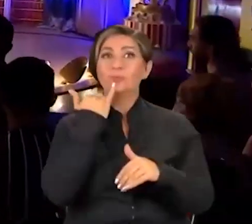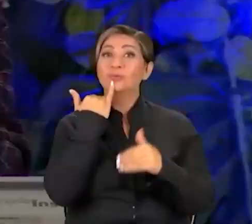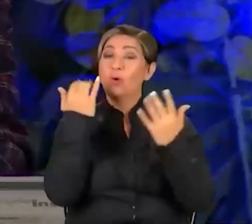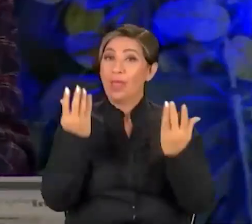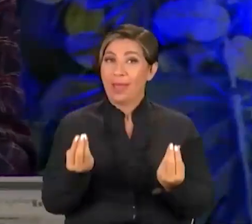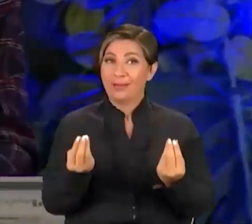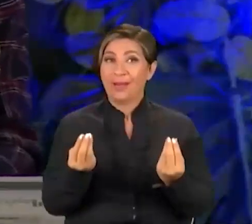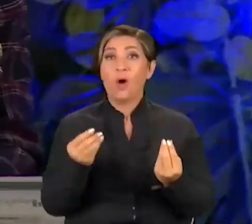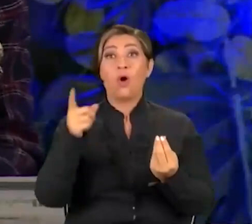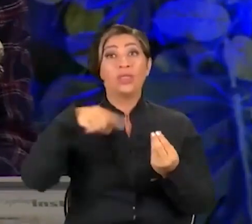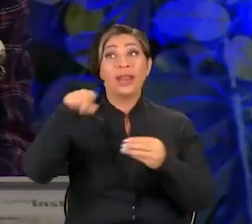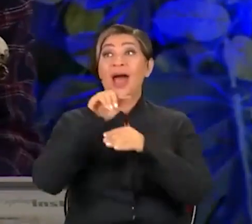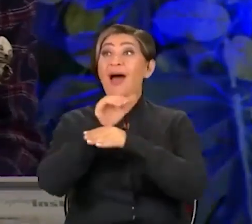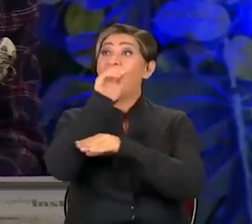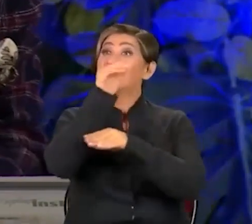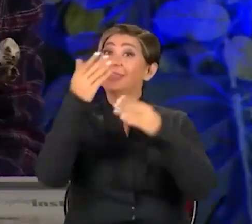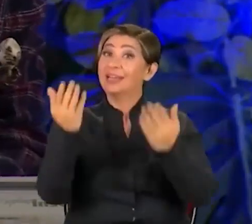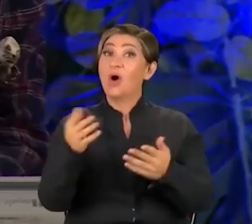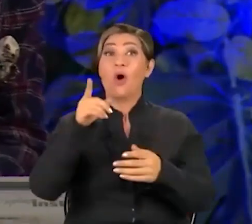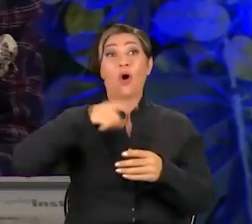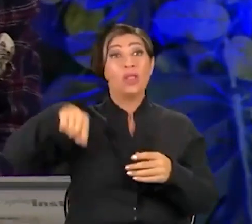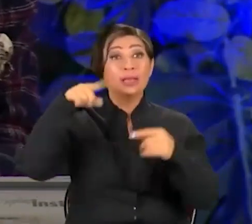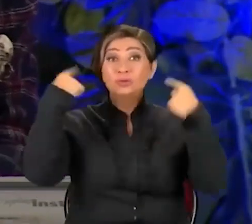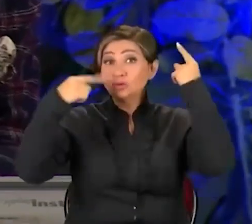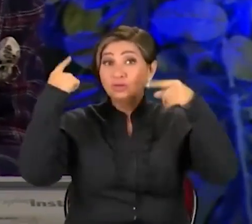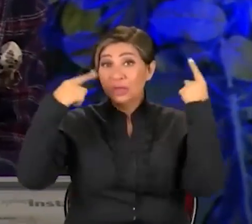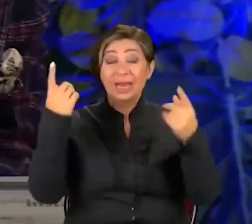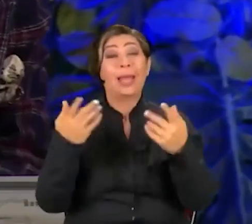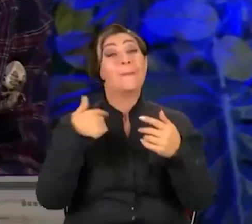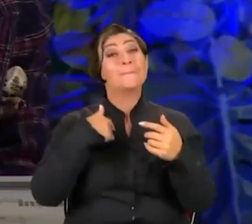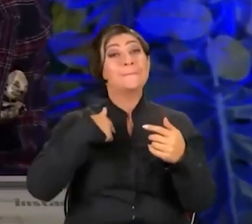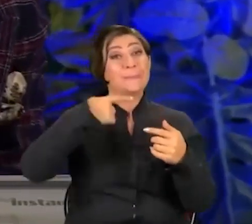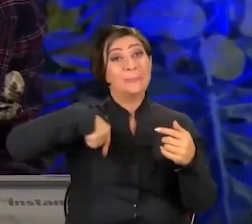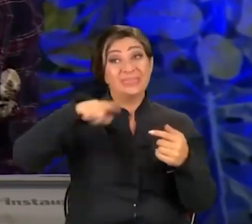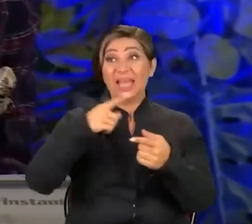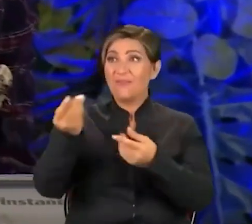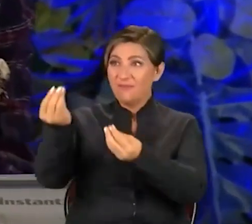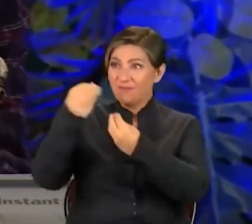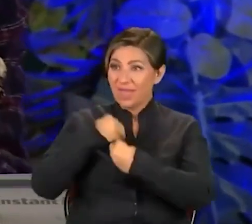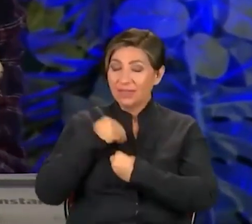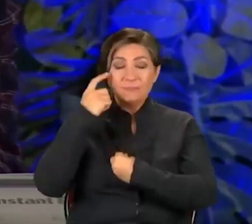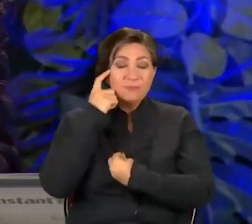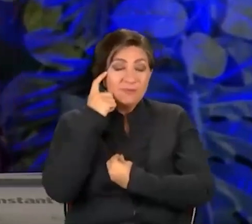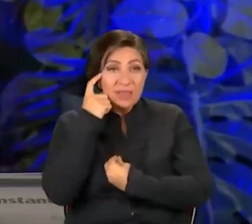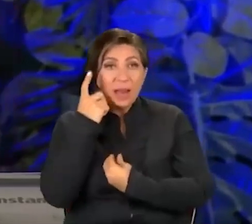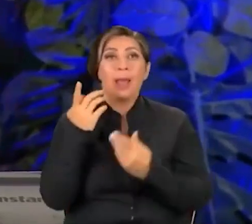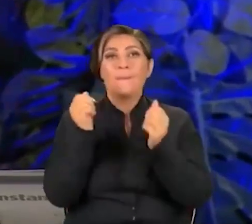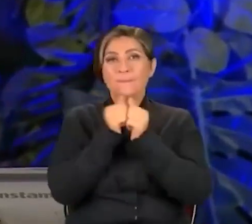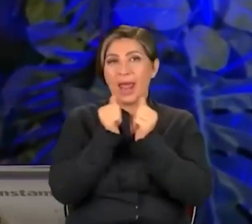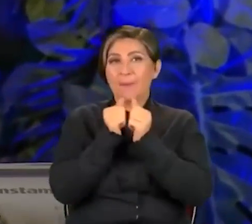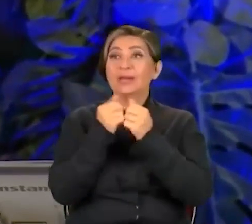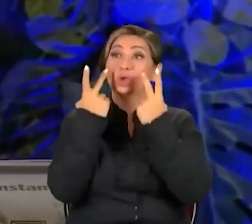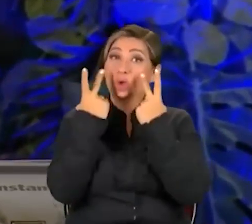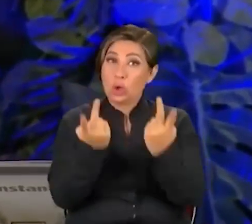olarak. Onların hayat hikayelerini, onların düşüncelerini, bize verdikleri ilhamı da